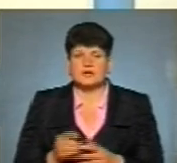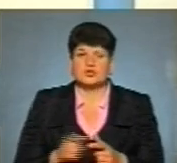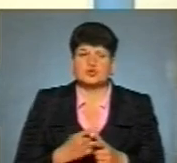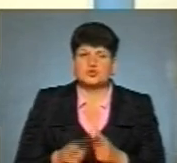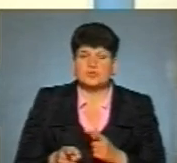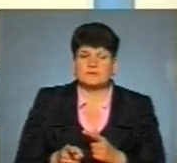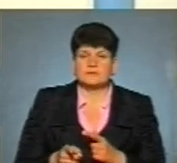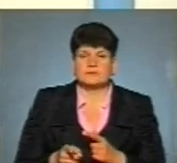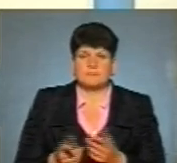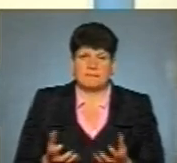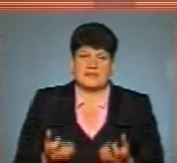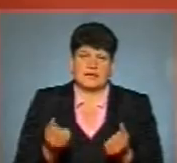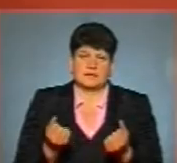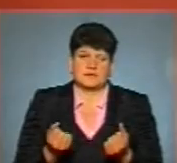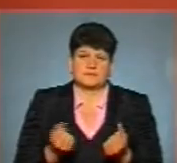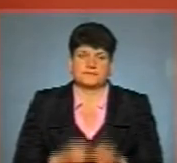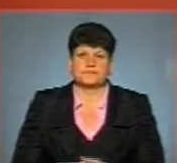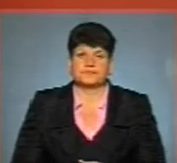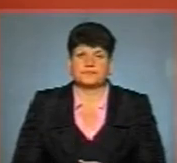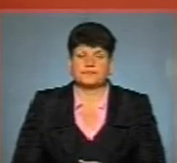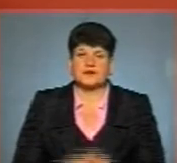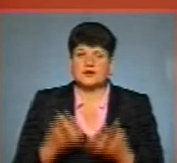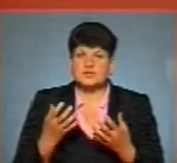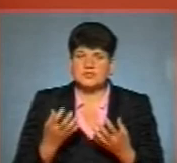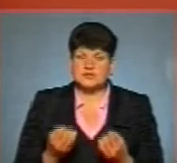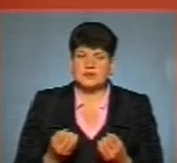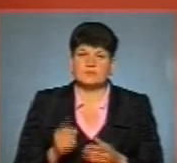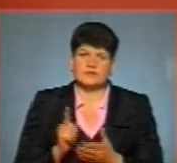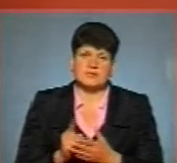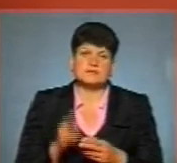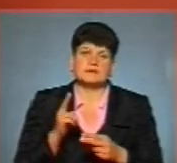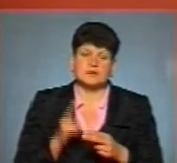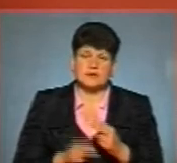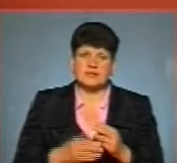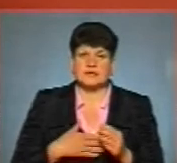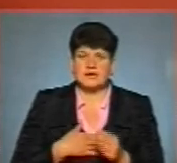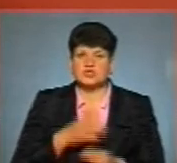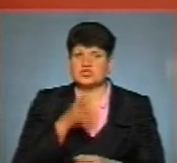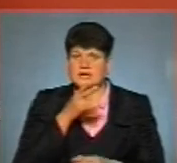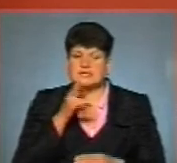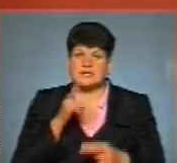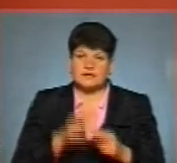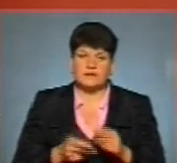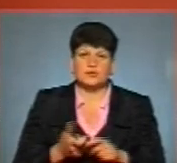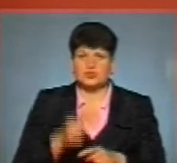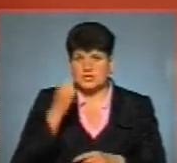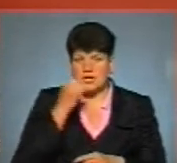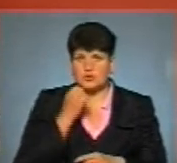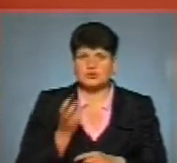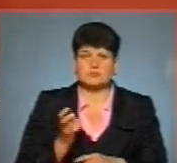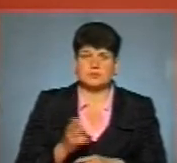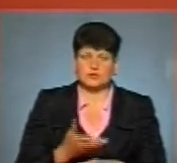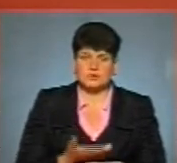таки підтримати. А що ж, мусимо вже завершувати, наш ефірний час закінчується. Я дуже дякую, що прийшли до